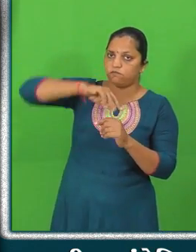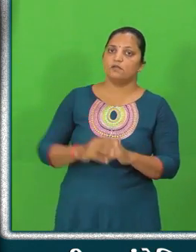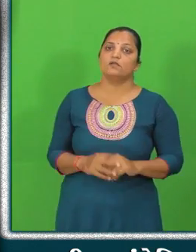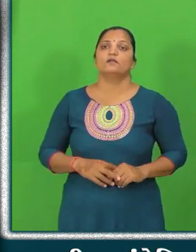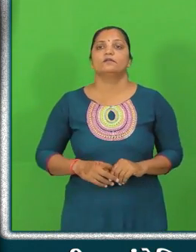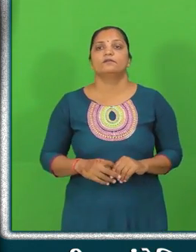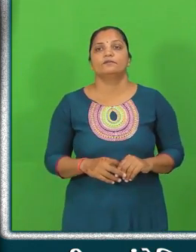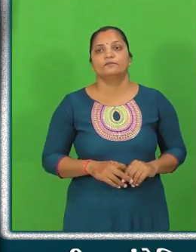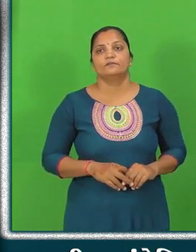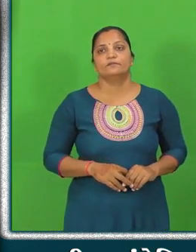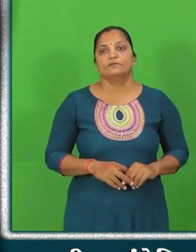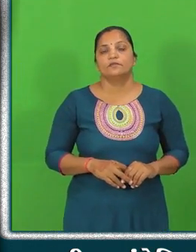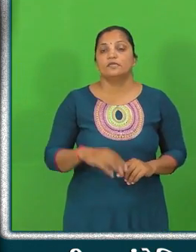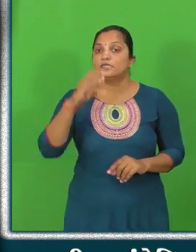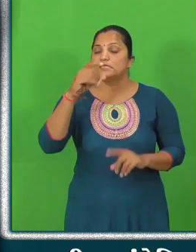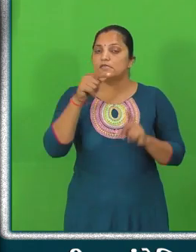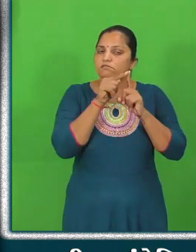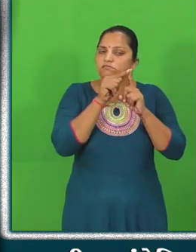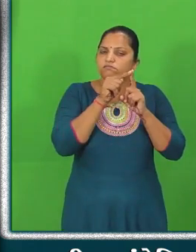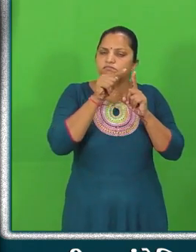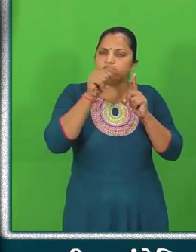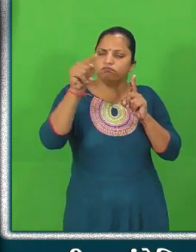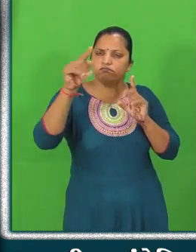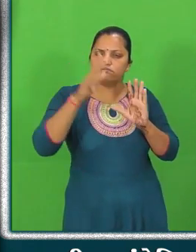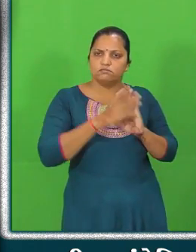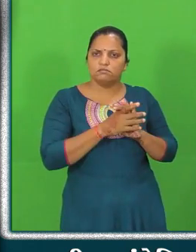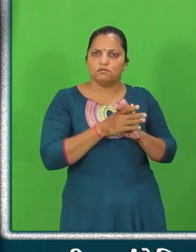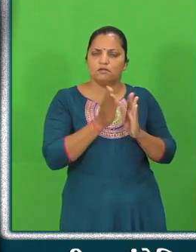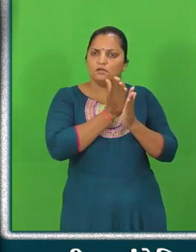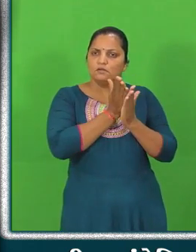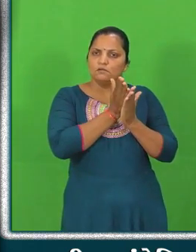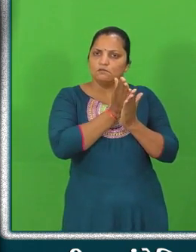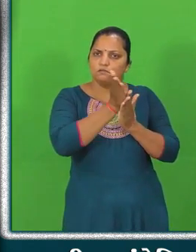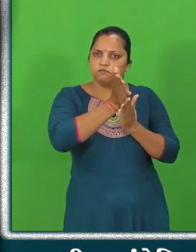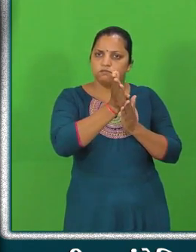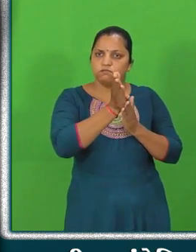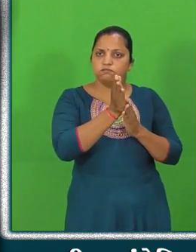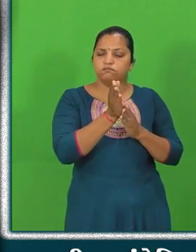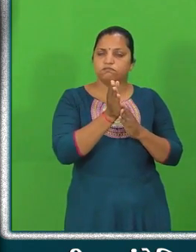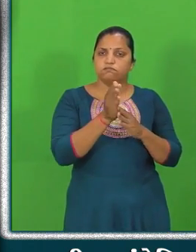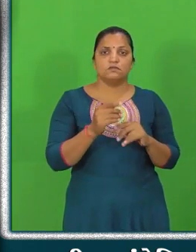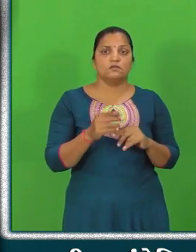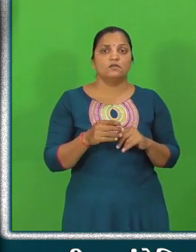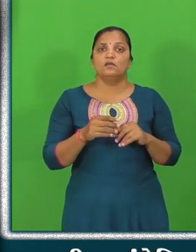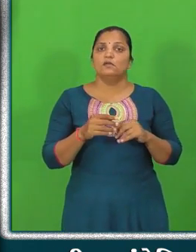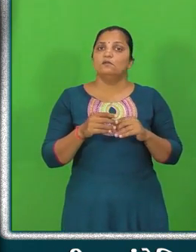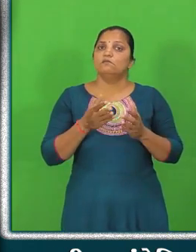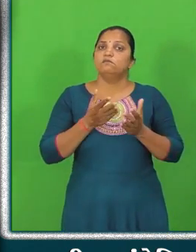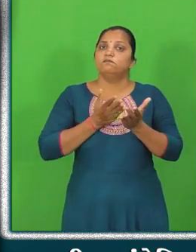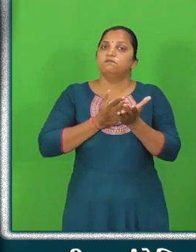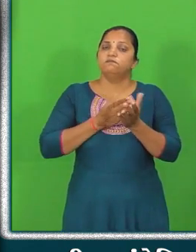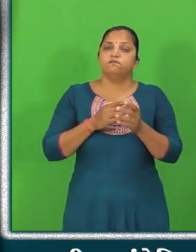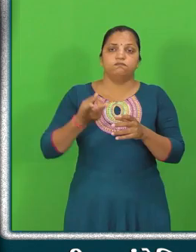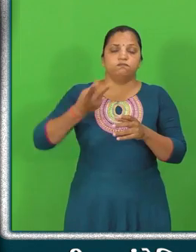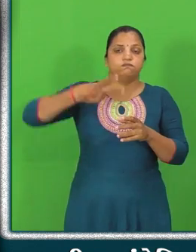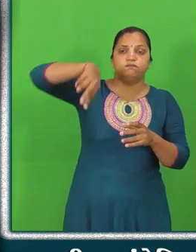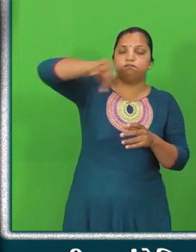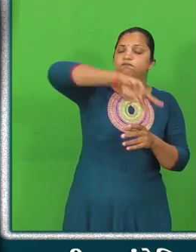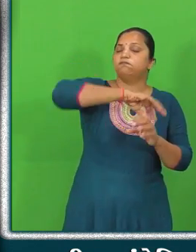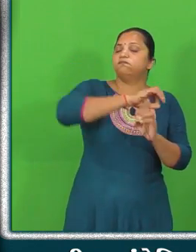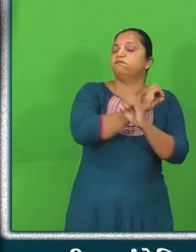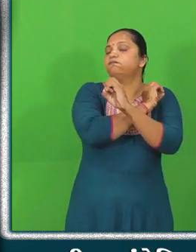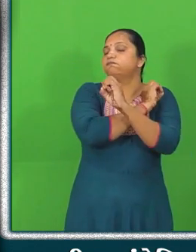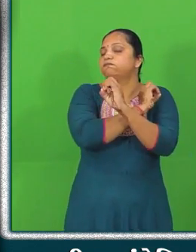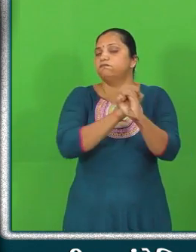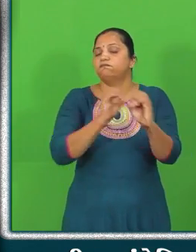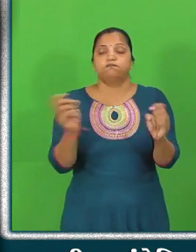ટીમાંથી પસાર થતું કિરણ, હવે સીમાથી સીધું આપા આપણે આ કિરણ લઈશું, અહીંથી જ જો નીકળીને સીમાથી નીકળતું હોય તો કંઈ પરાવર્તનનો કોઈ ઘટના